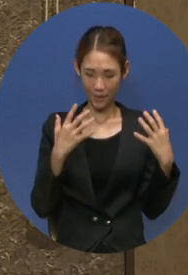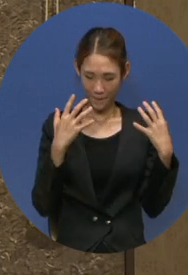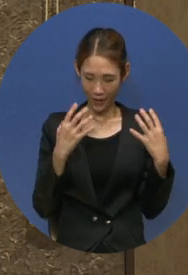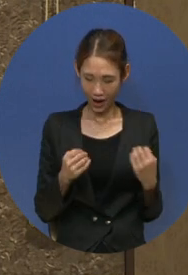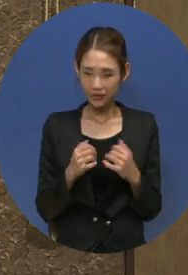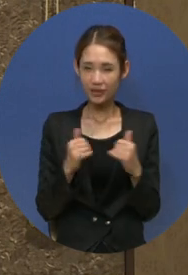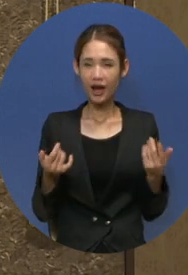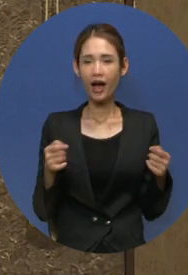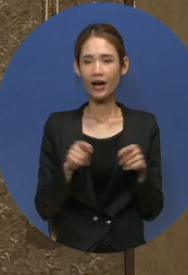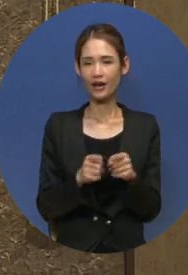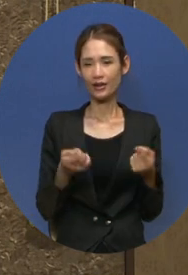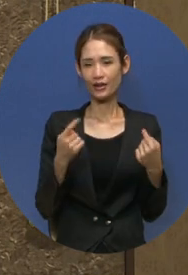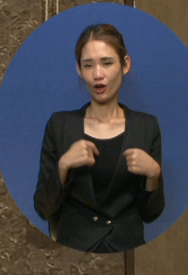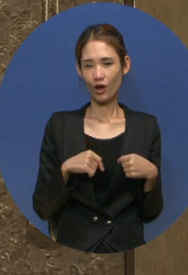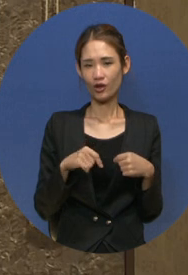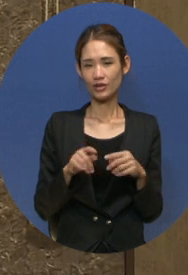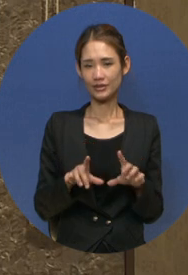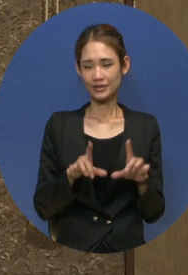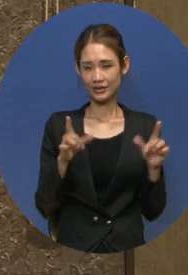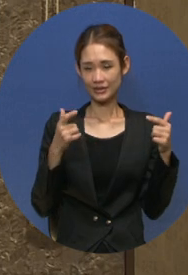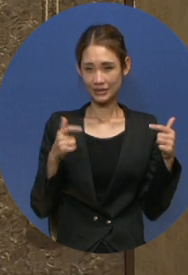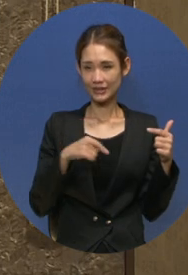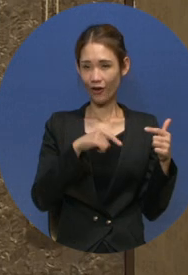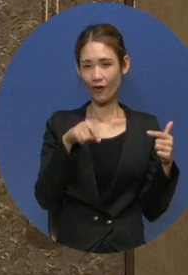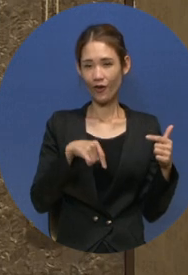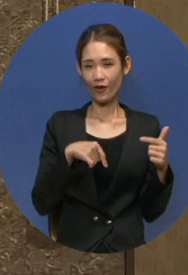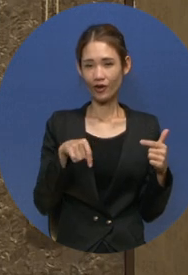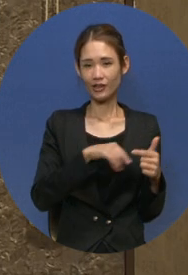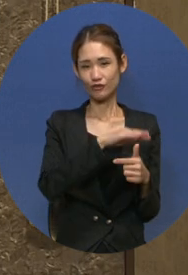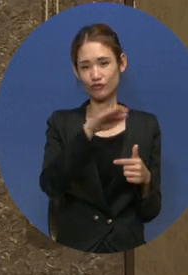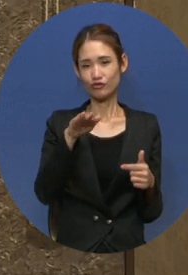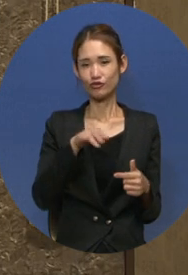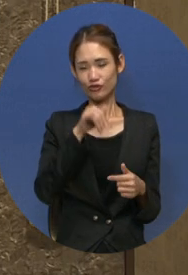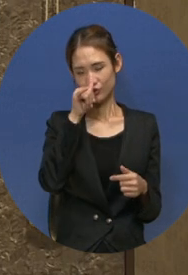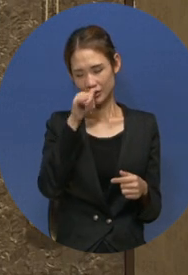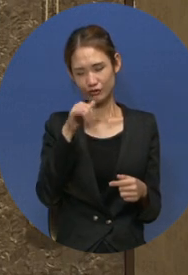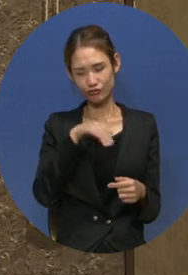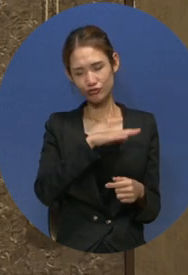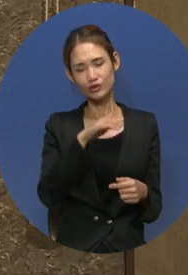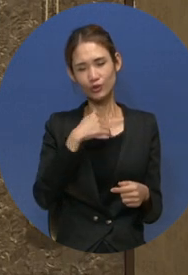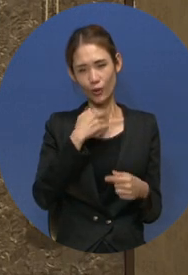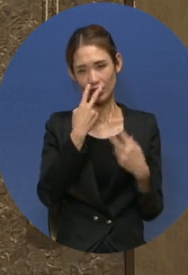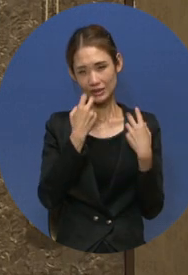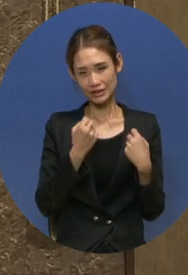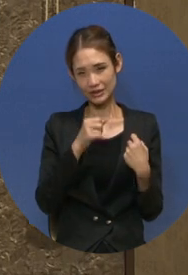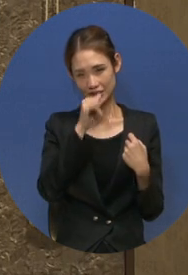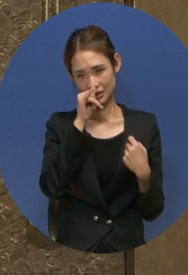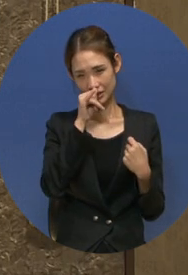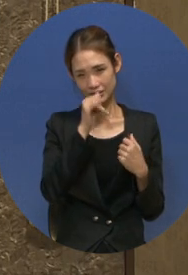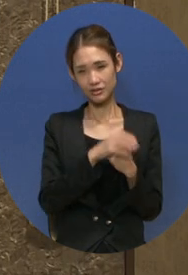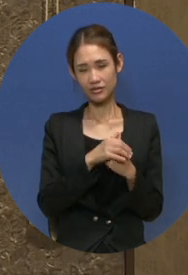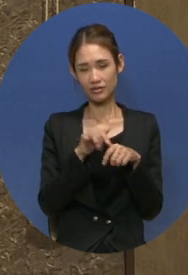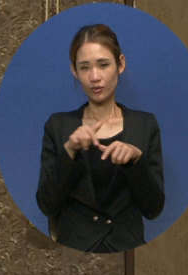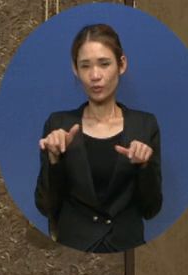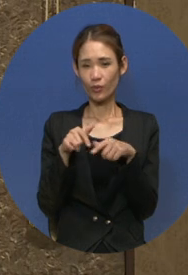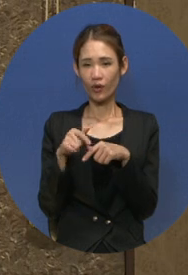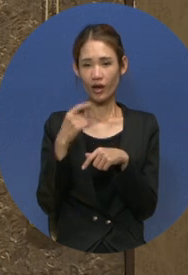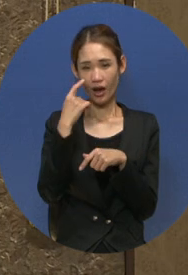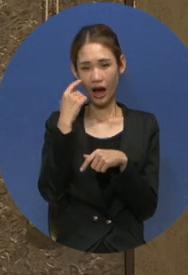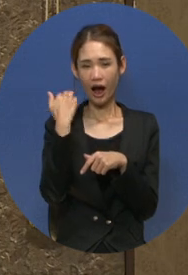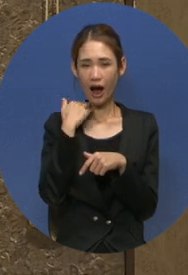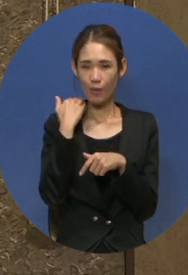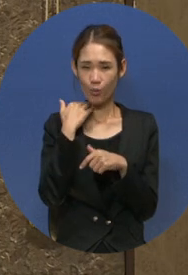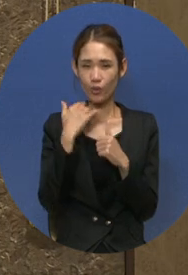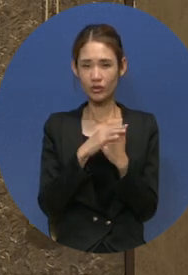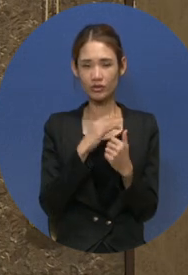함께 어울리면서, 그날 이제 지역 안에서, 아, 우리도 있다. 자기 존재감들, 그다음에 그 평소에는 잘 이렇게